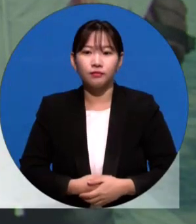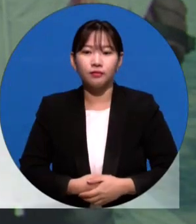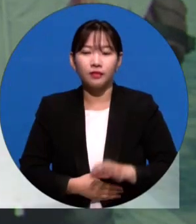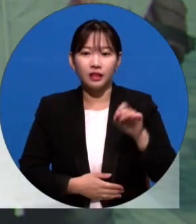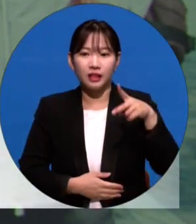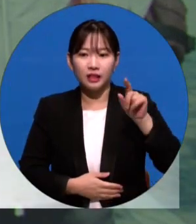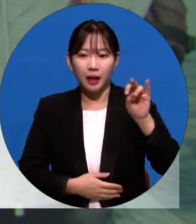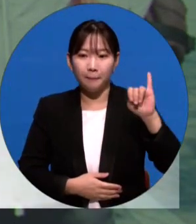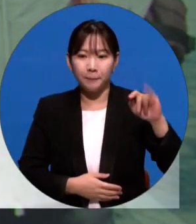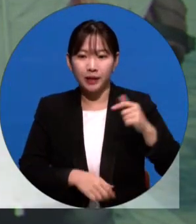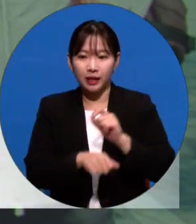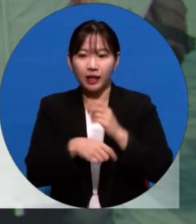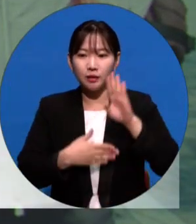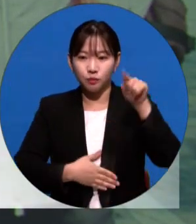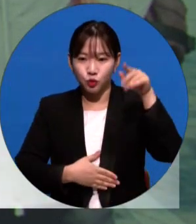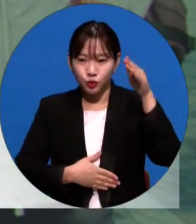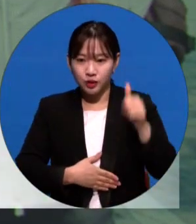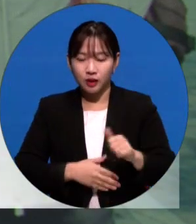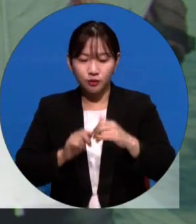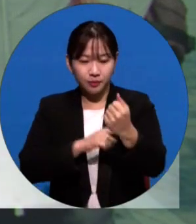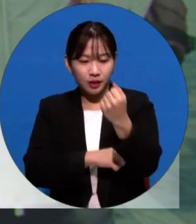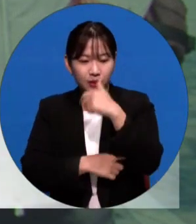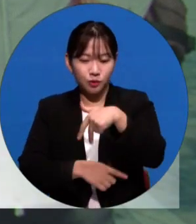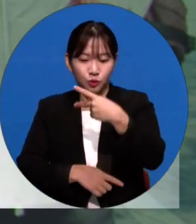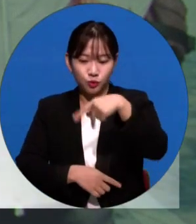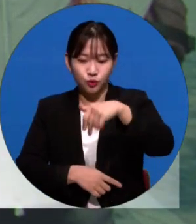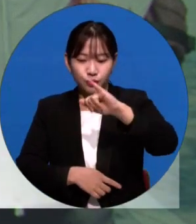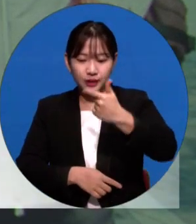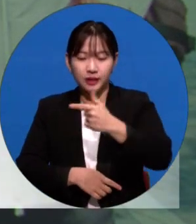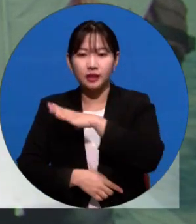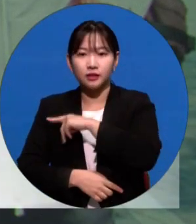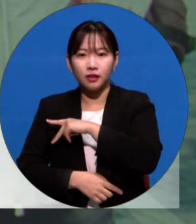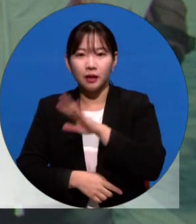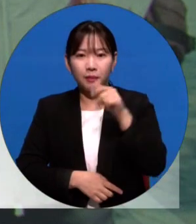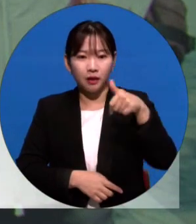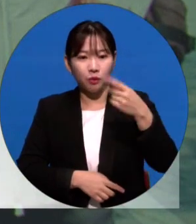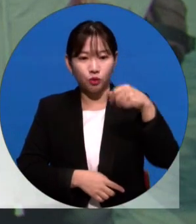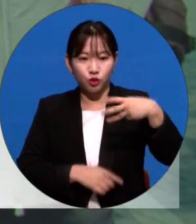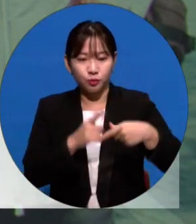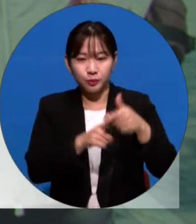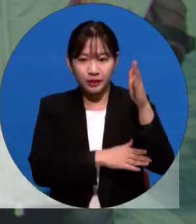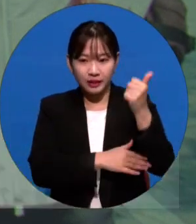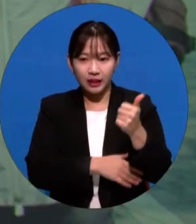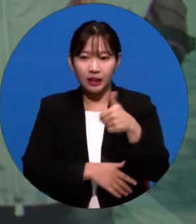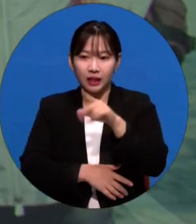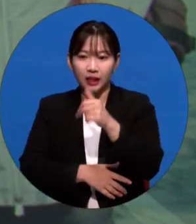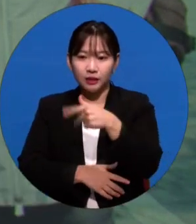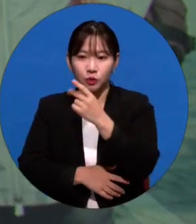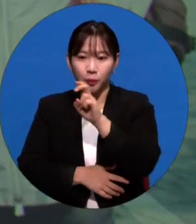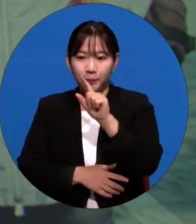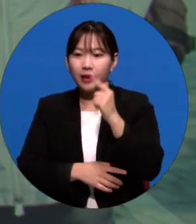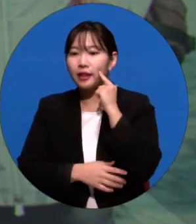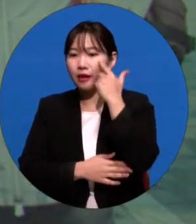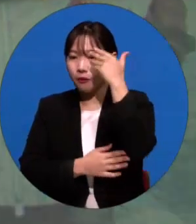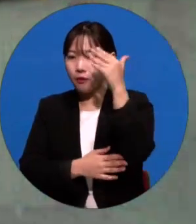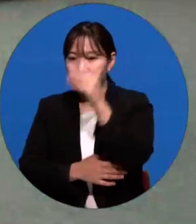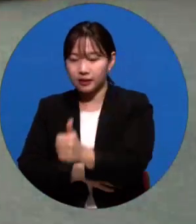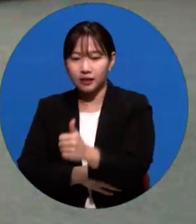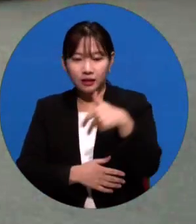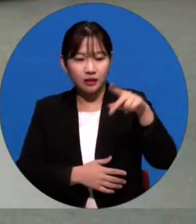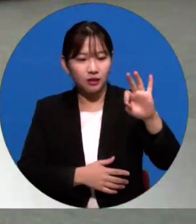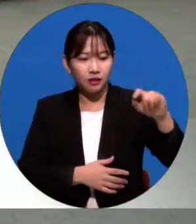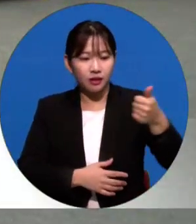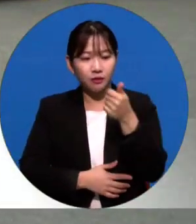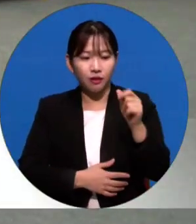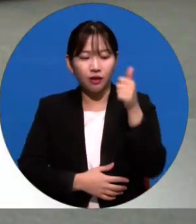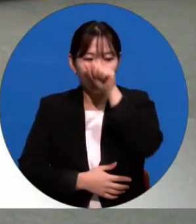이상민 행정안전부 장관과 국민의 힘 조수진 의원에 박홍래 목포시장 당종만 영광군수 정인화